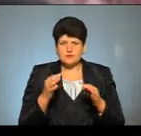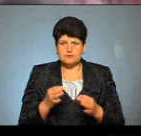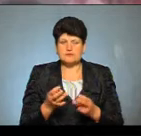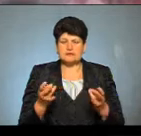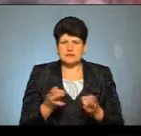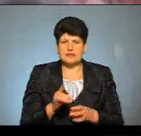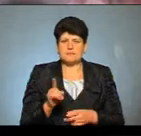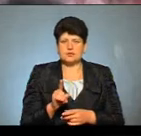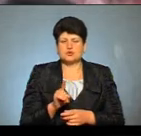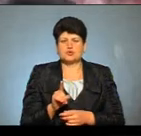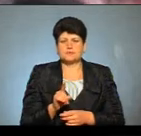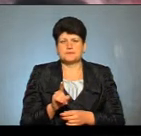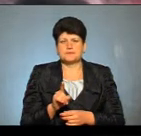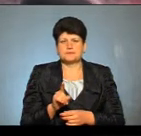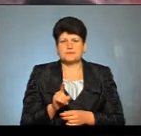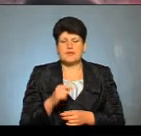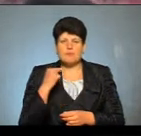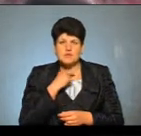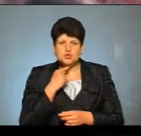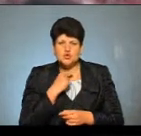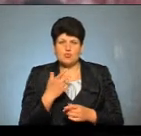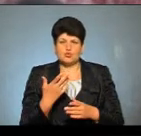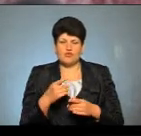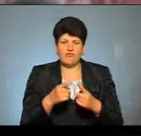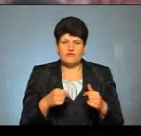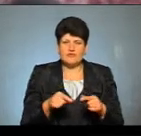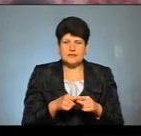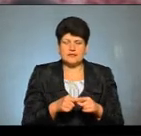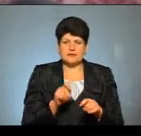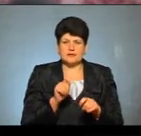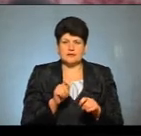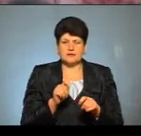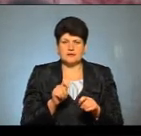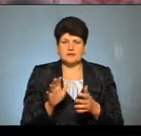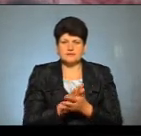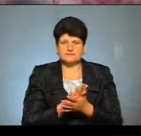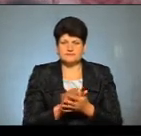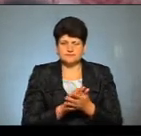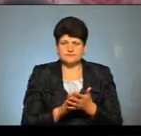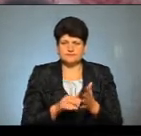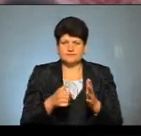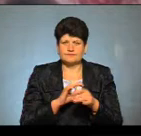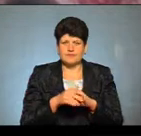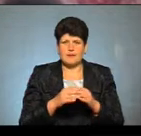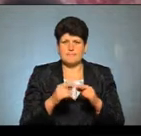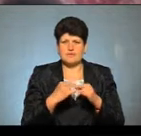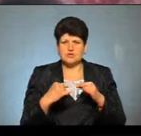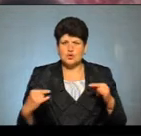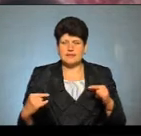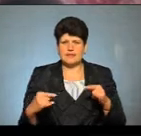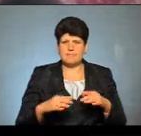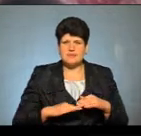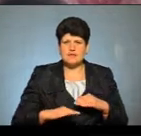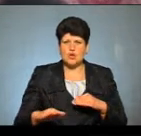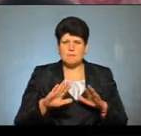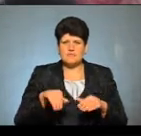щоб у м'ясному відділі, щоб дезінфікували, в м'ясний відділ, підлога, столи, вечором після